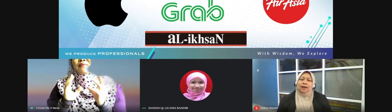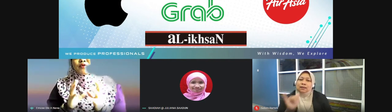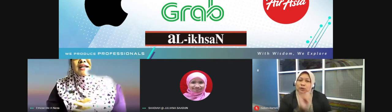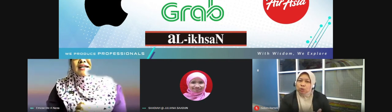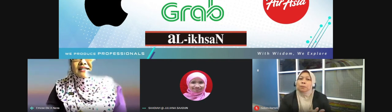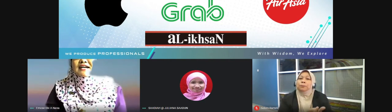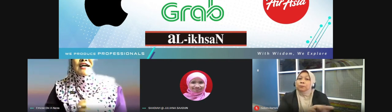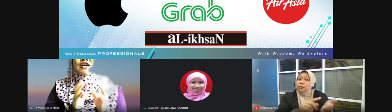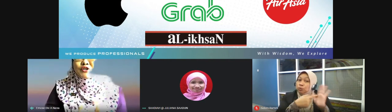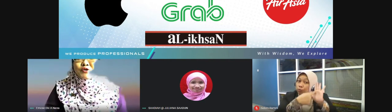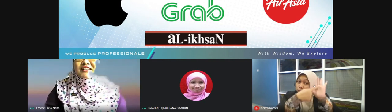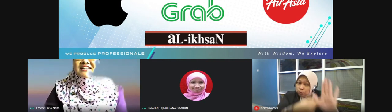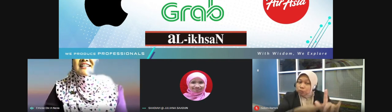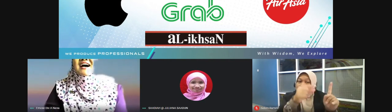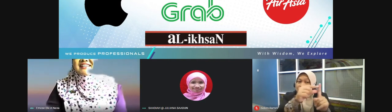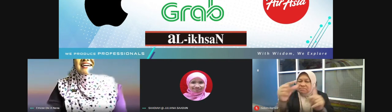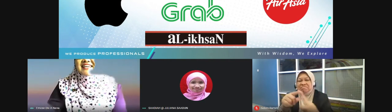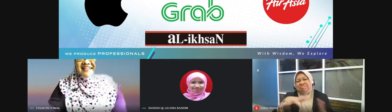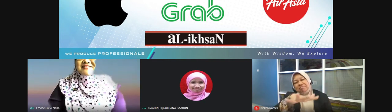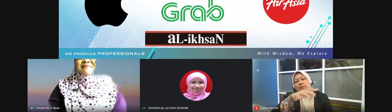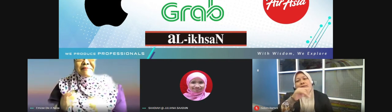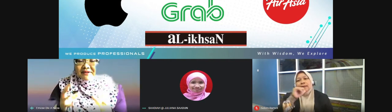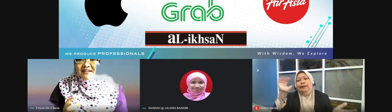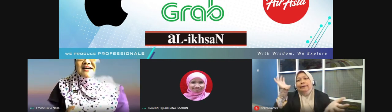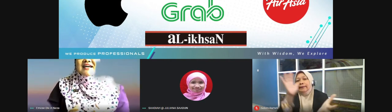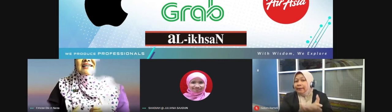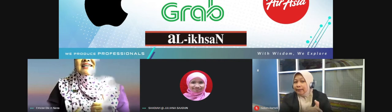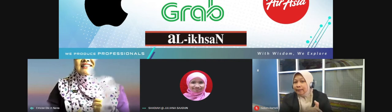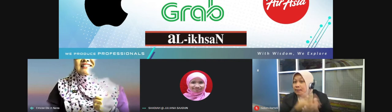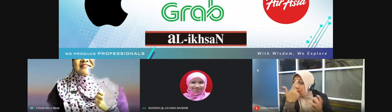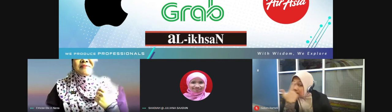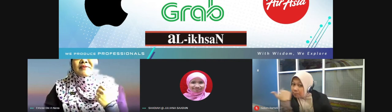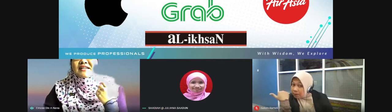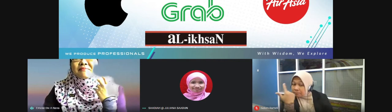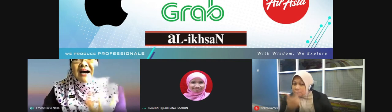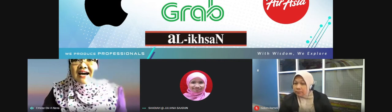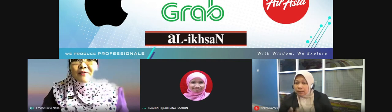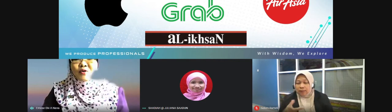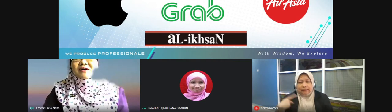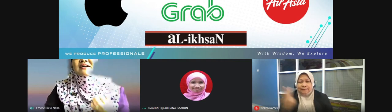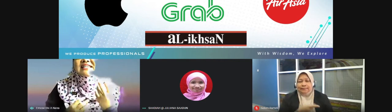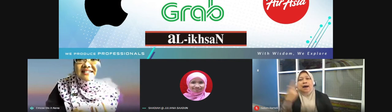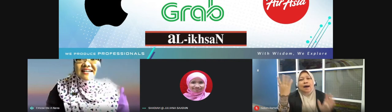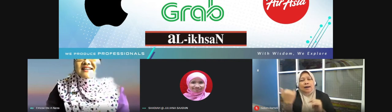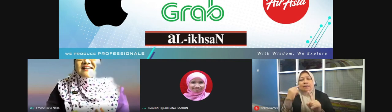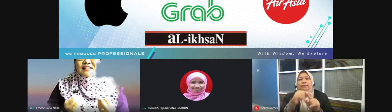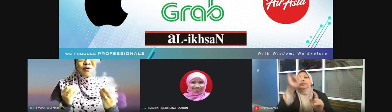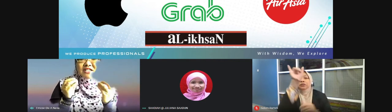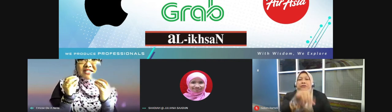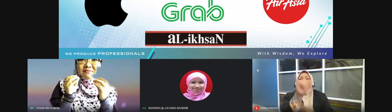adalah menunjukkan kata you tidak yakin. Sebab apa? Kita mengharap orang